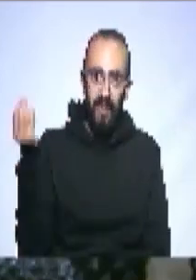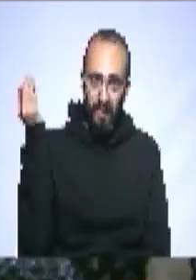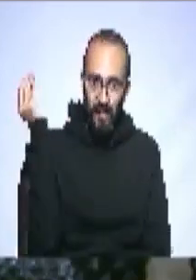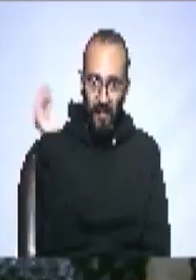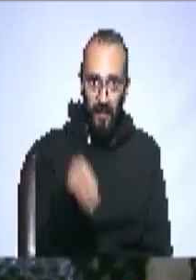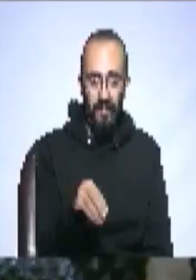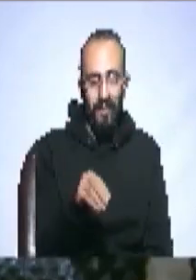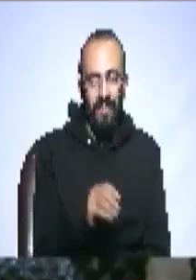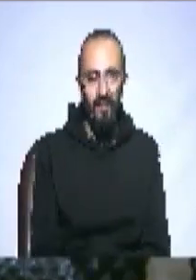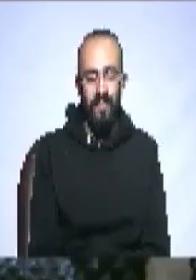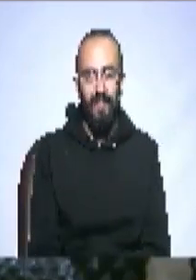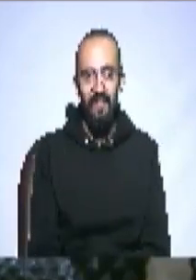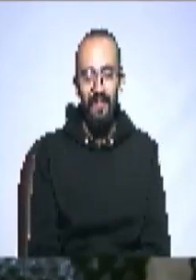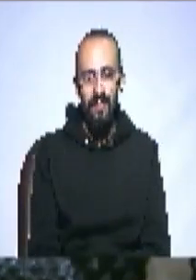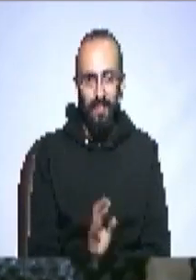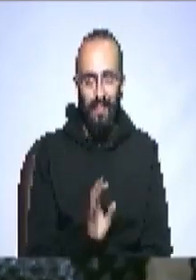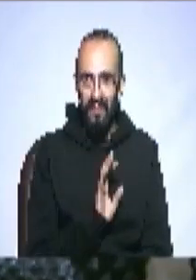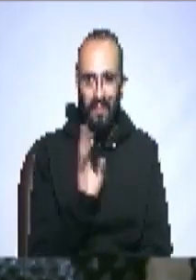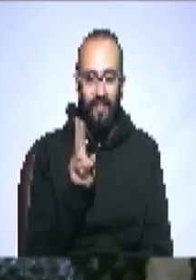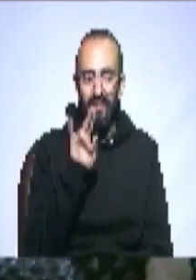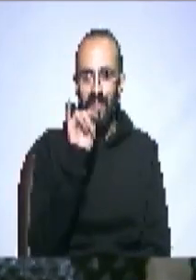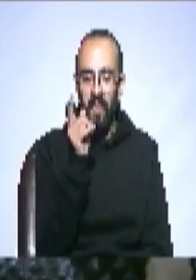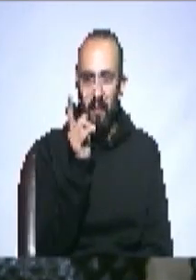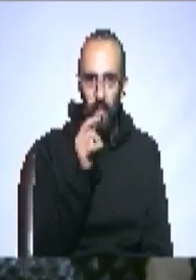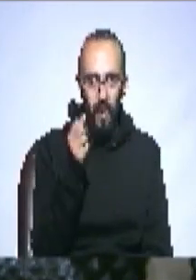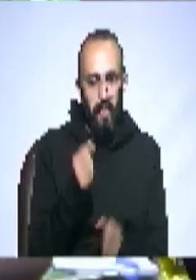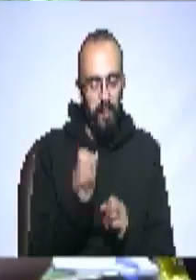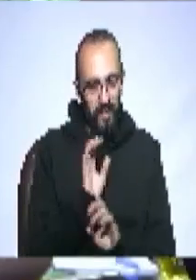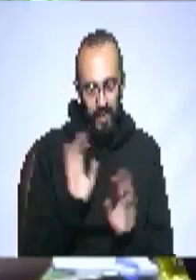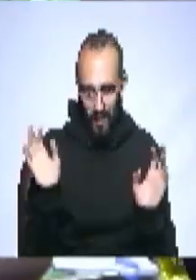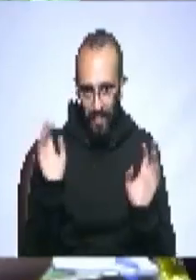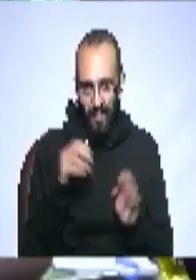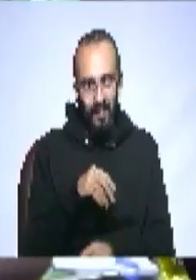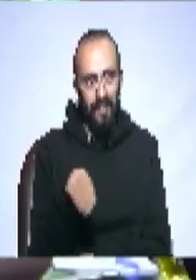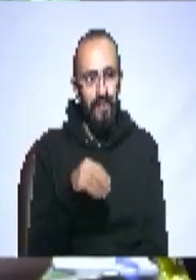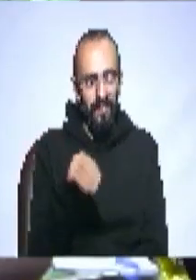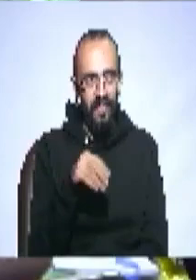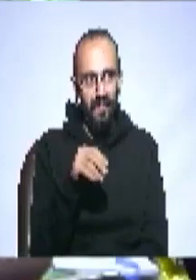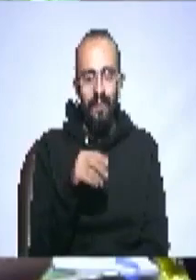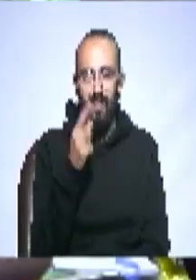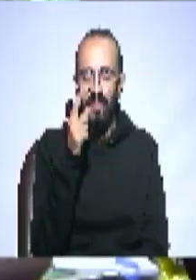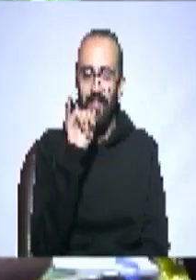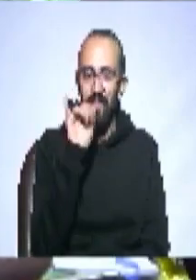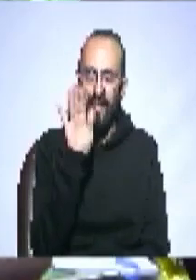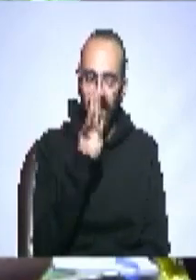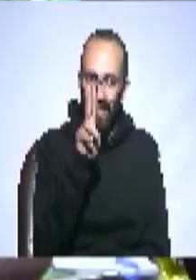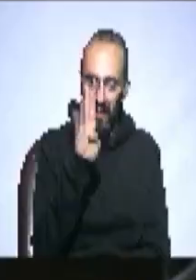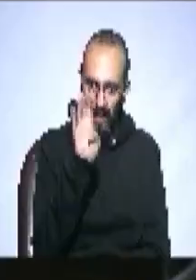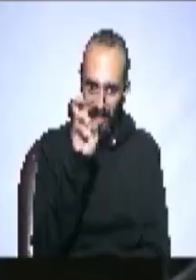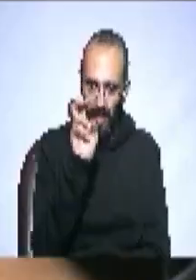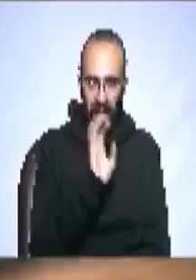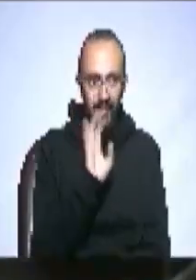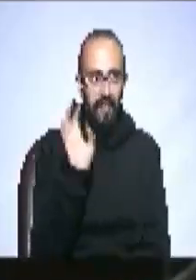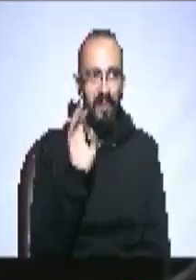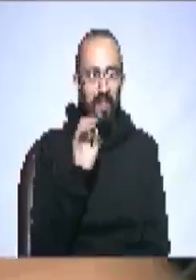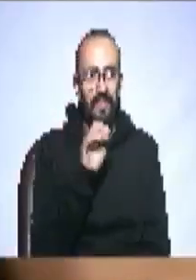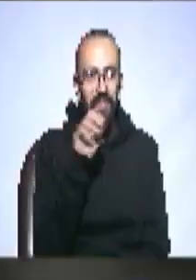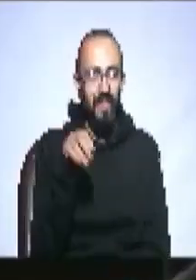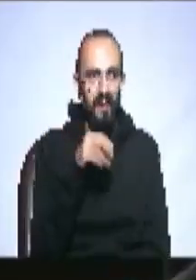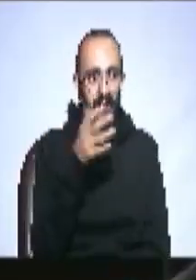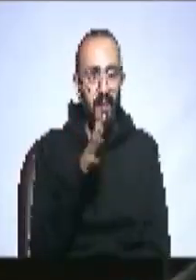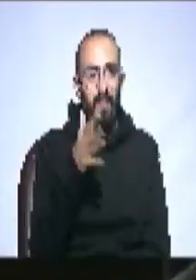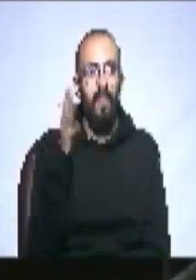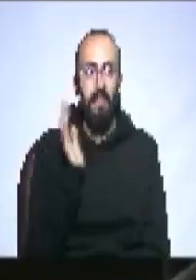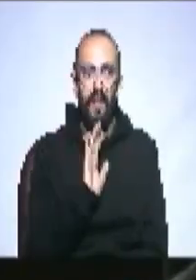حاجه خالص، ما حطيناش اي حاجه خالص، تمر ولبن خلاص، وحطينا عليه فص المستكه، وادي مكعب زبده بس نلمعه، بس تلميعه